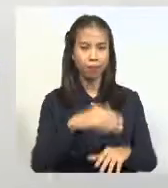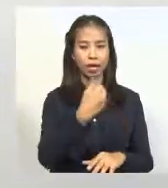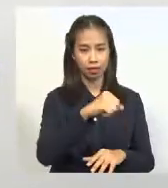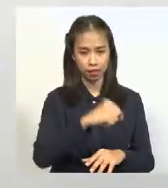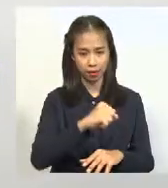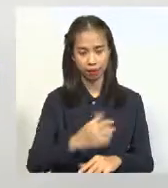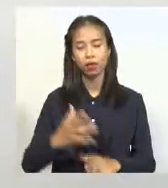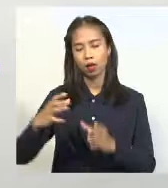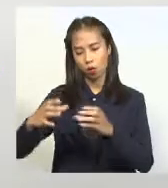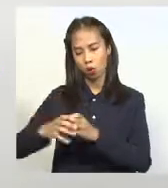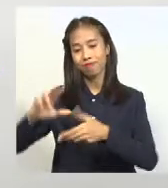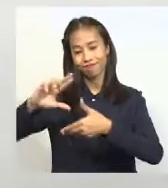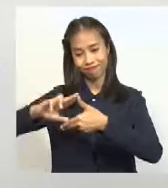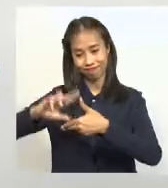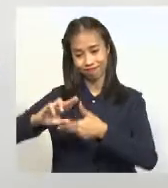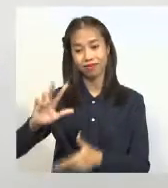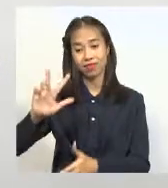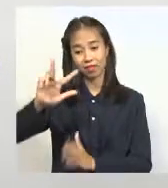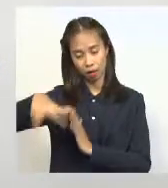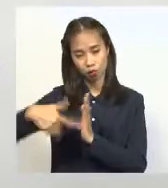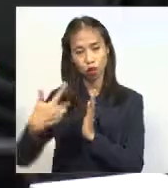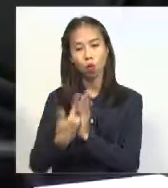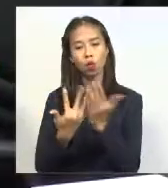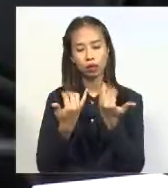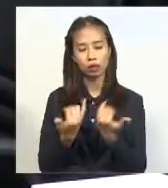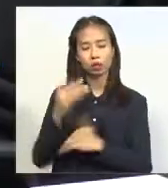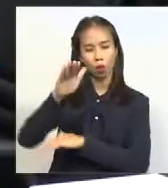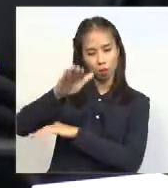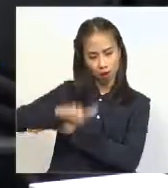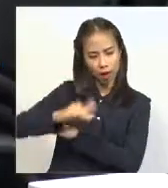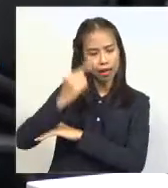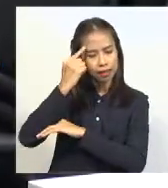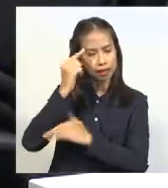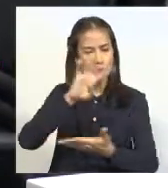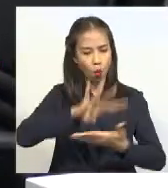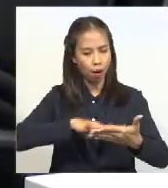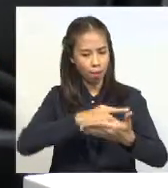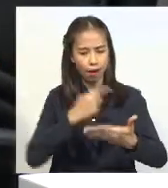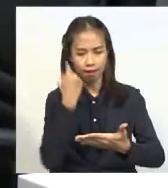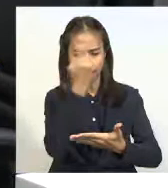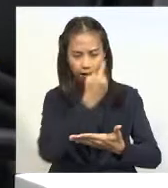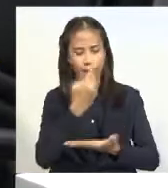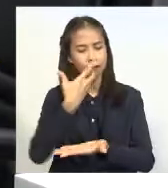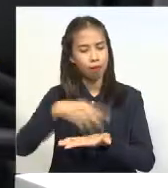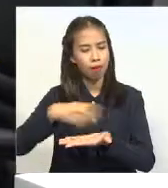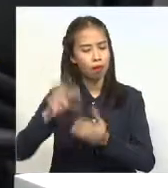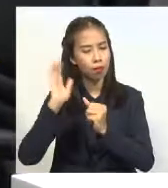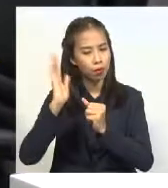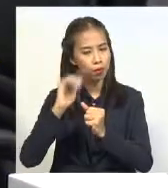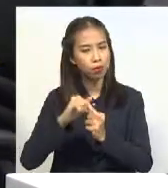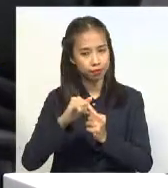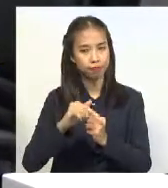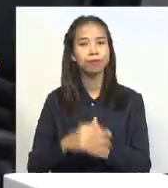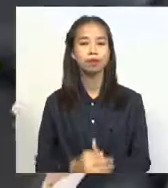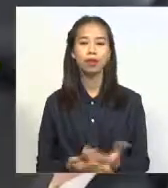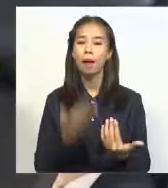ประชารัฐนั้นได้3ชั่วโมงและช่วงบ่ายวันนี้ครับจะมีการวางตัวบุคคลที่จะร่วมอภิปรายและทำความเข้าใจในกรอบของงบประ